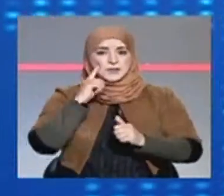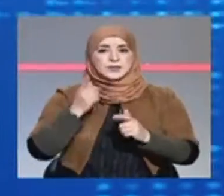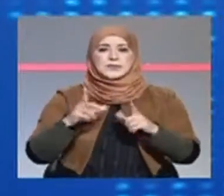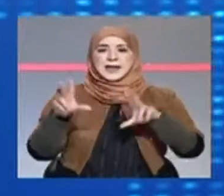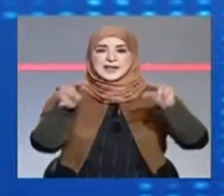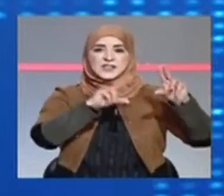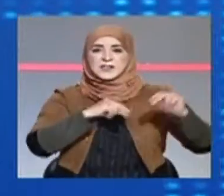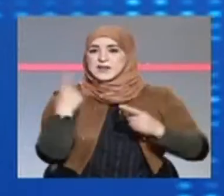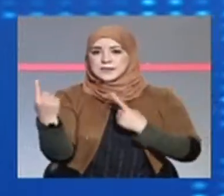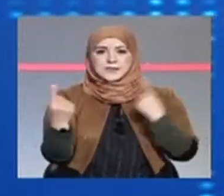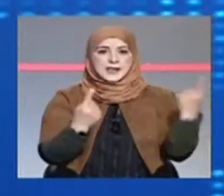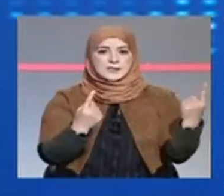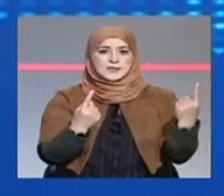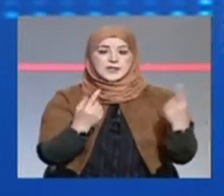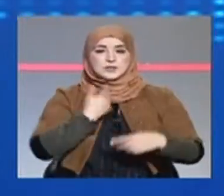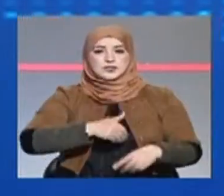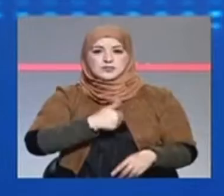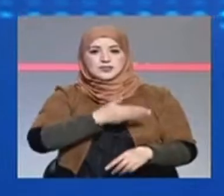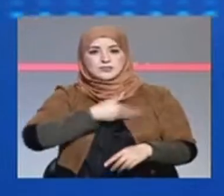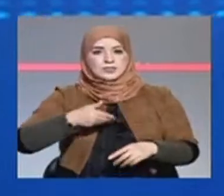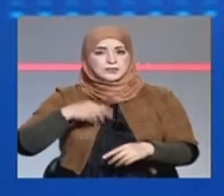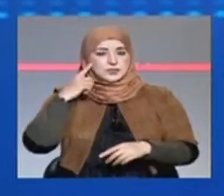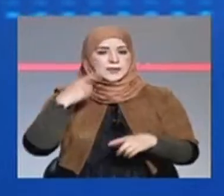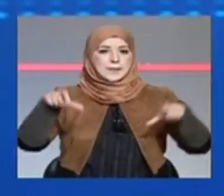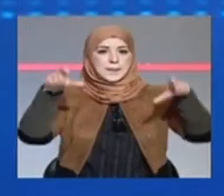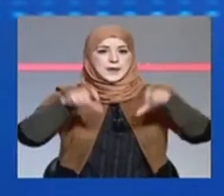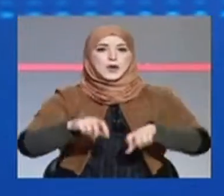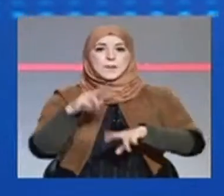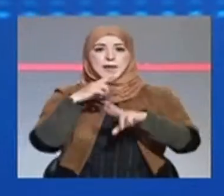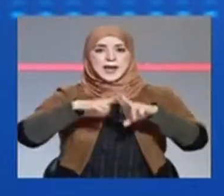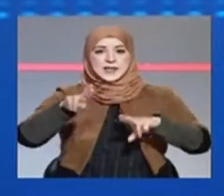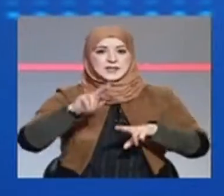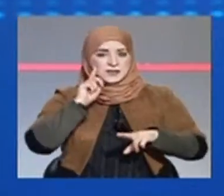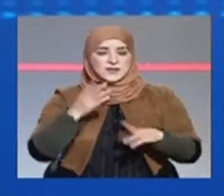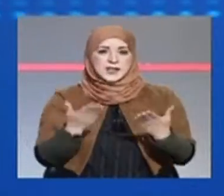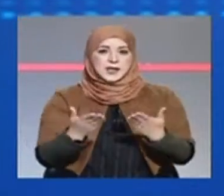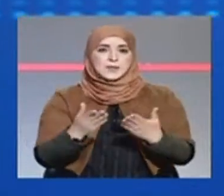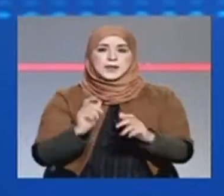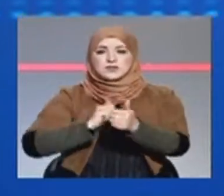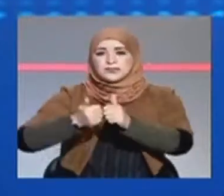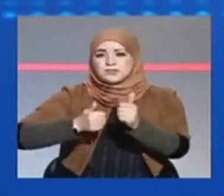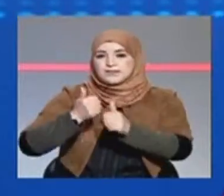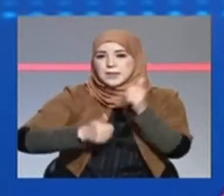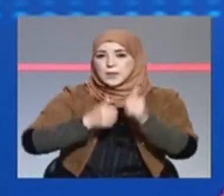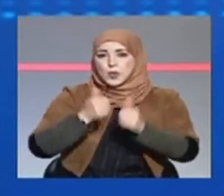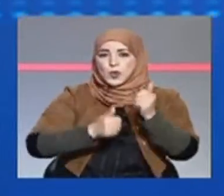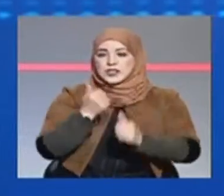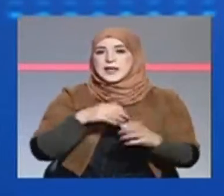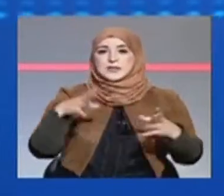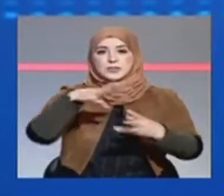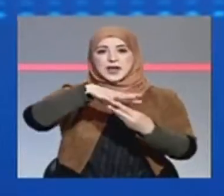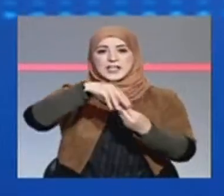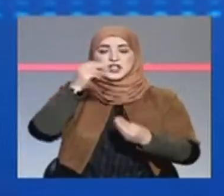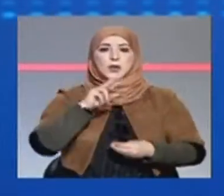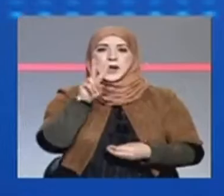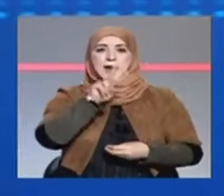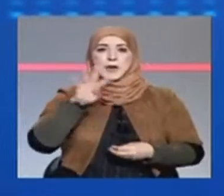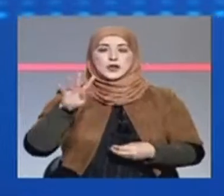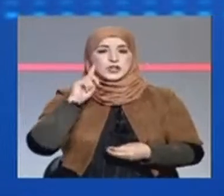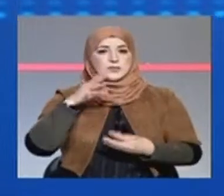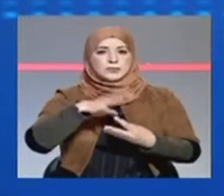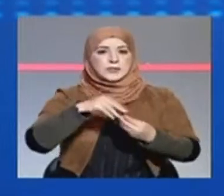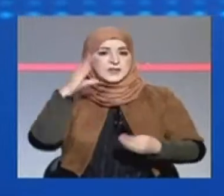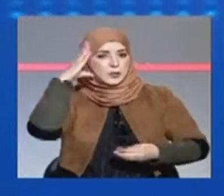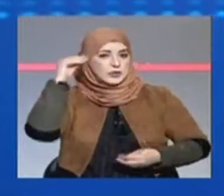لمثله ديربي العاصمه الذي دار اليوم بملعب رادس في قمه مواجهات الجوله الرابعه والعشرين من بطوله الرابطه المحترفه الاولى